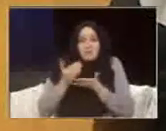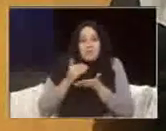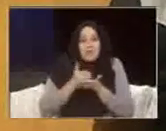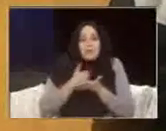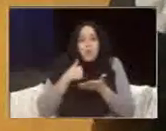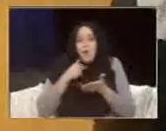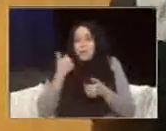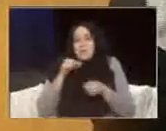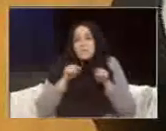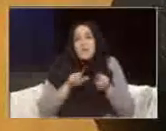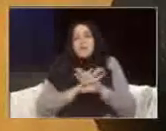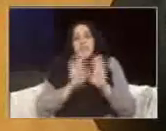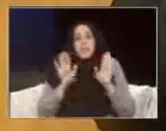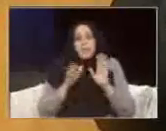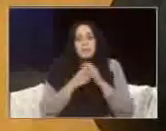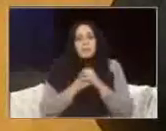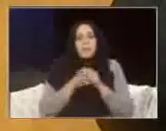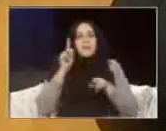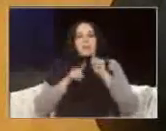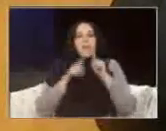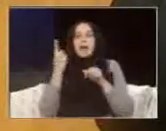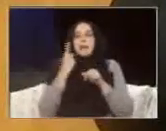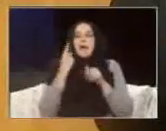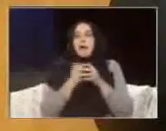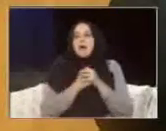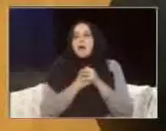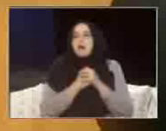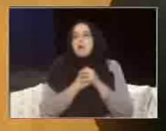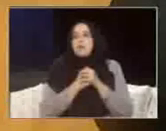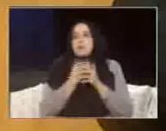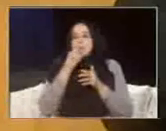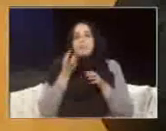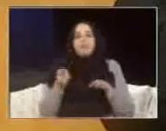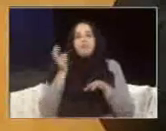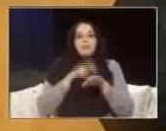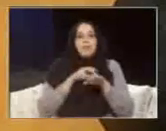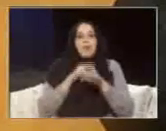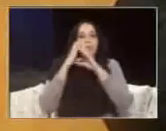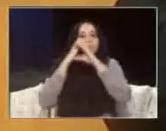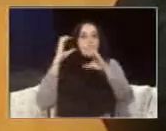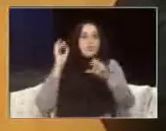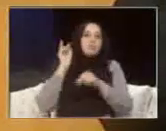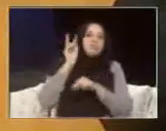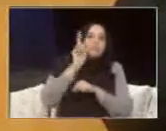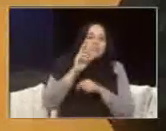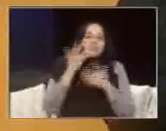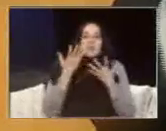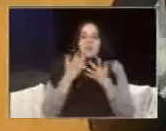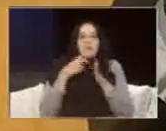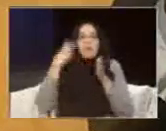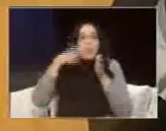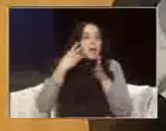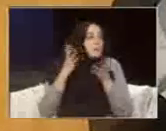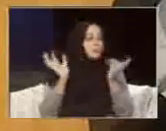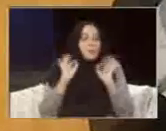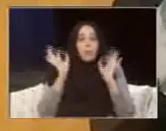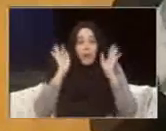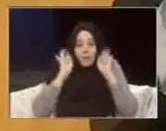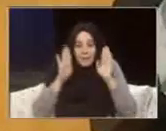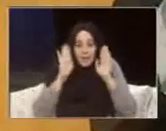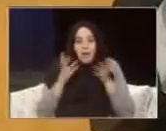نقدر نديره. كيما مثلا احنا بعض الأحيان مثلا واحد الشخص مثلا يقول لك أنايا نركب مثلا في الحافلة ولا في القطار وما عنديش كيفاش نصلي الآن،